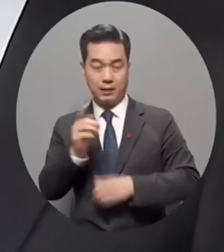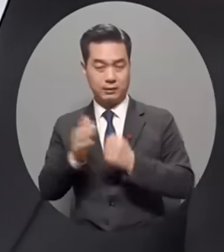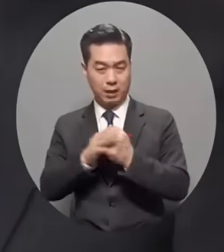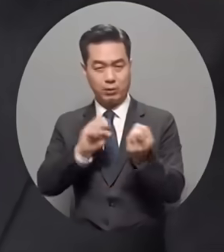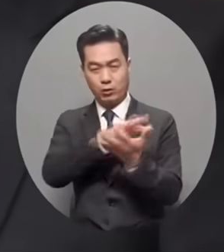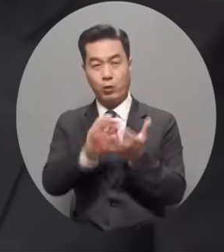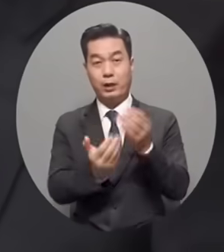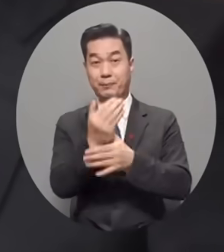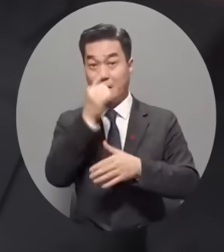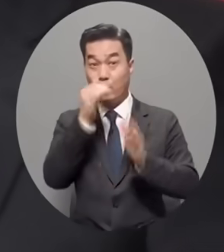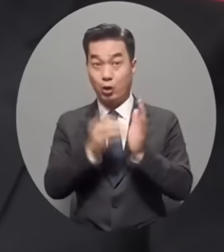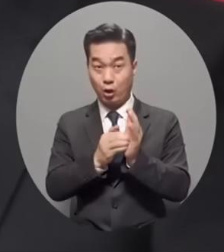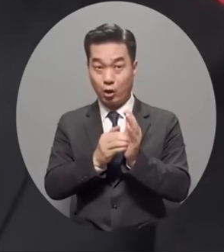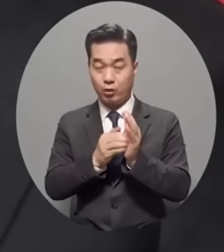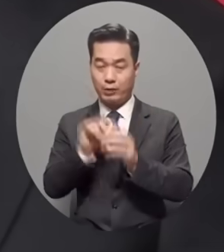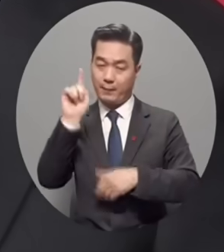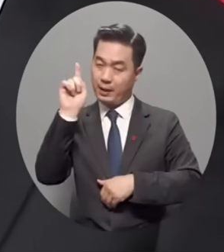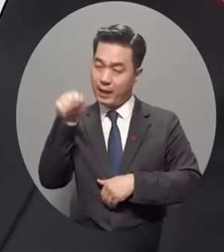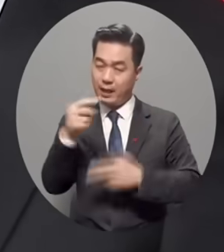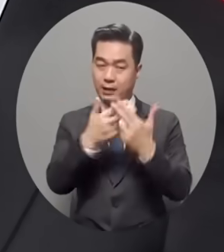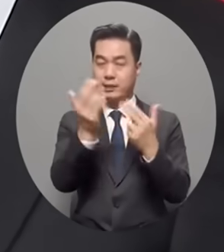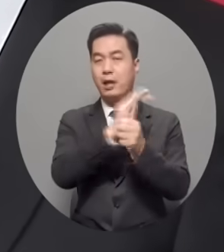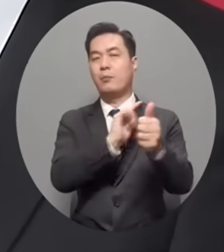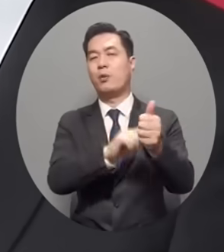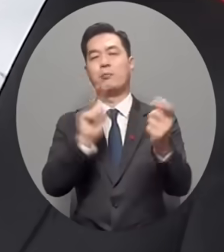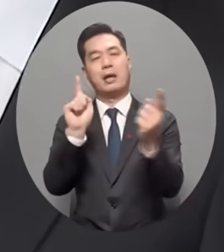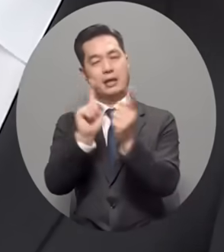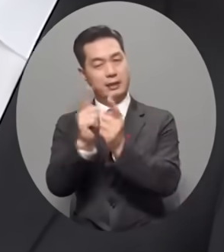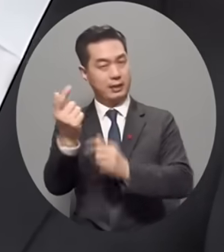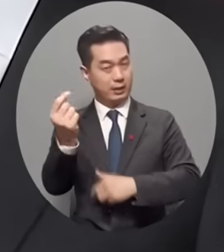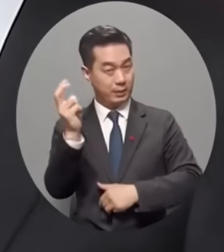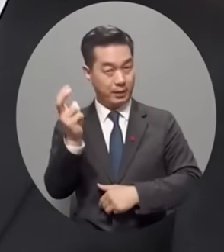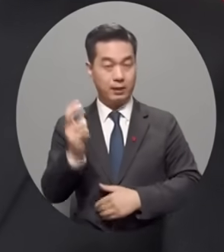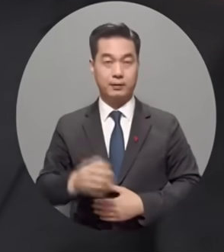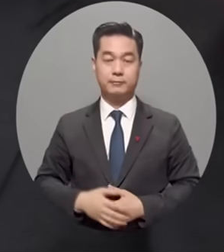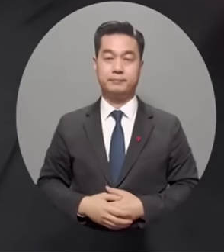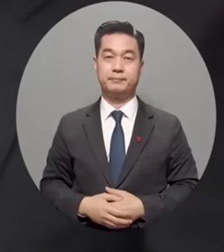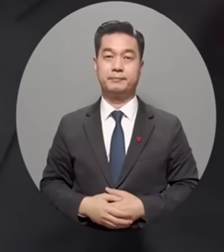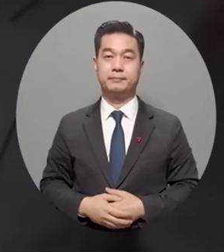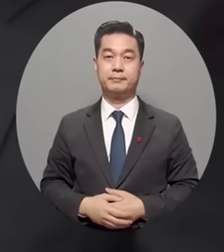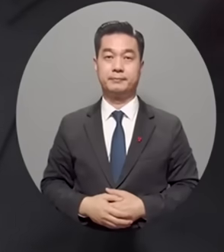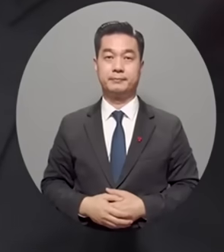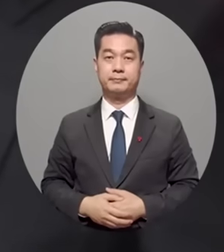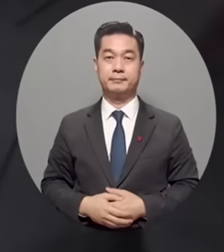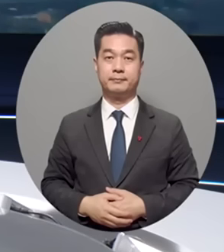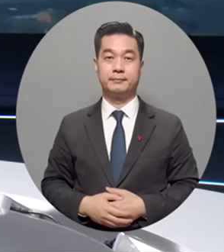한 위원장은 이르면 내일 이 대표를 예방합니다. MBC 뉴스 이남호입니다.